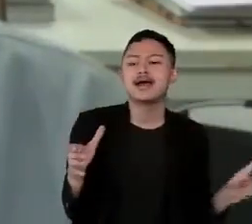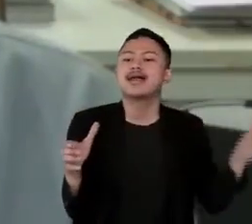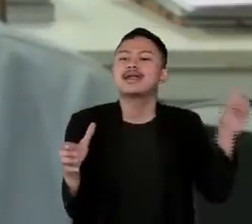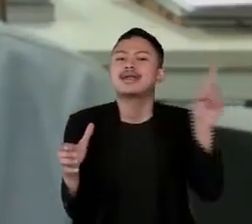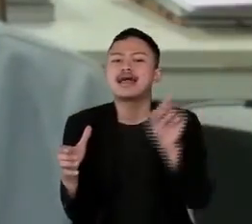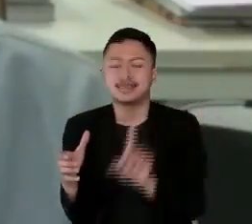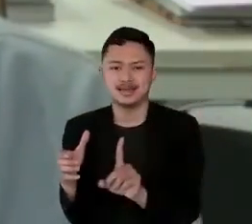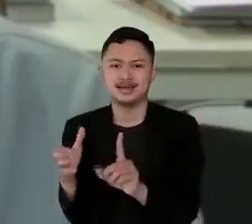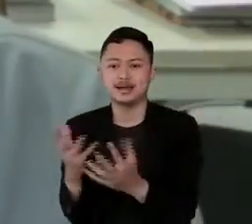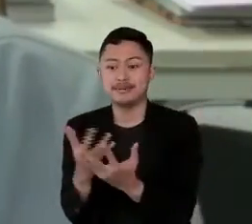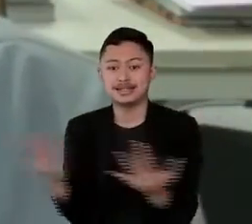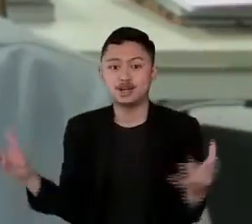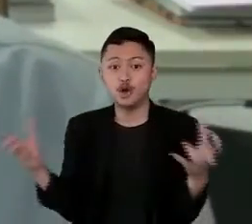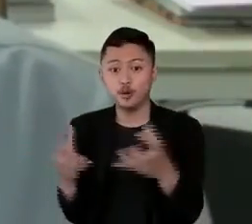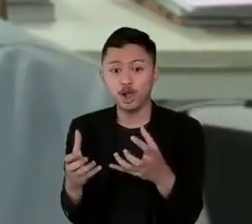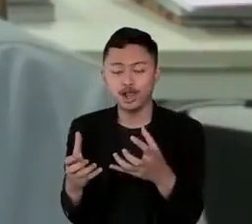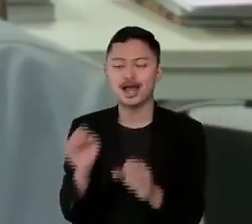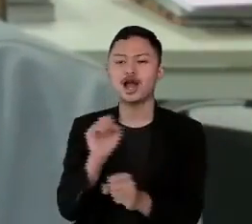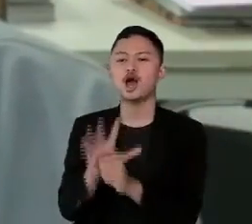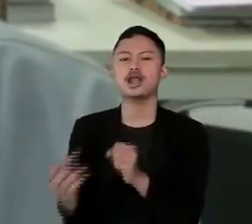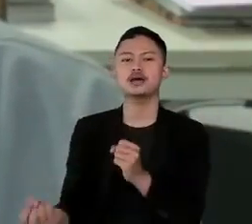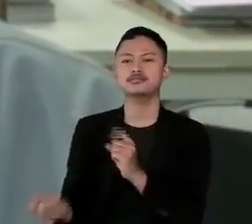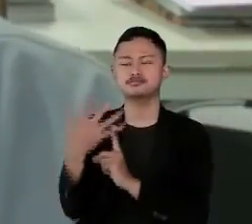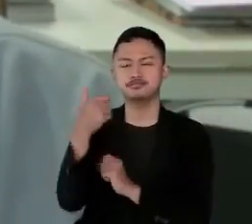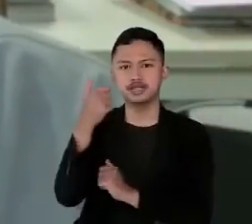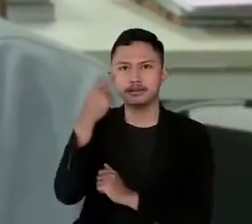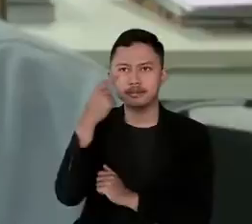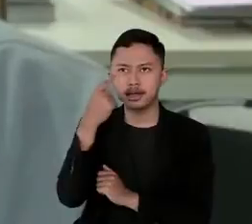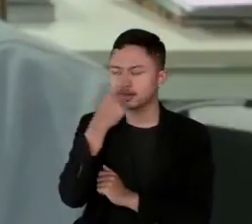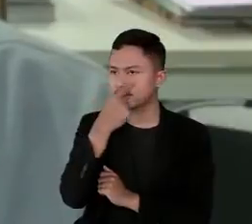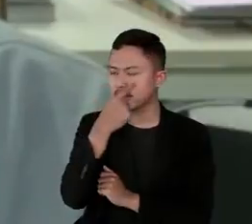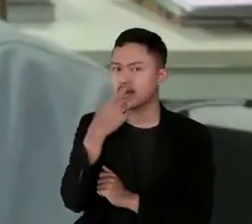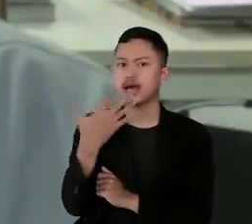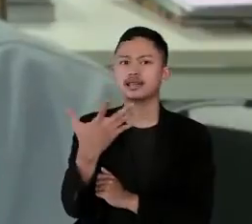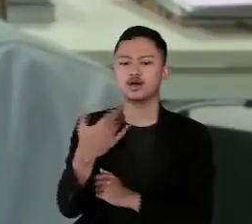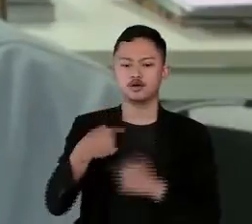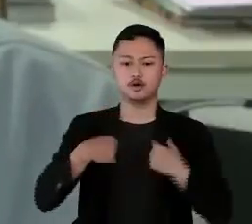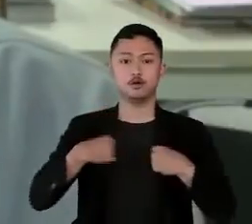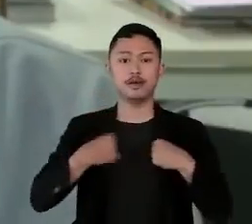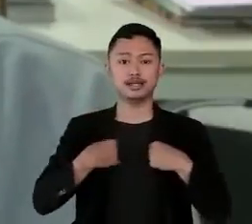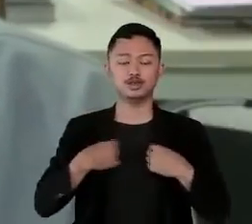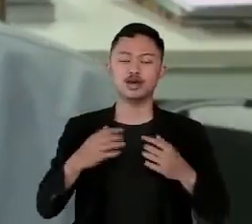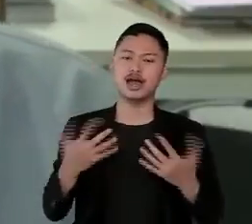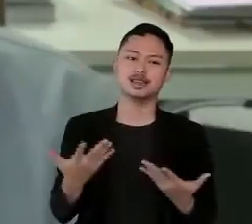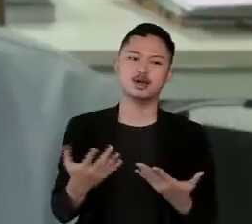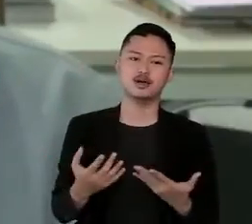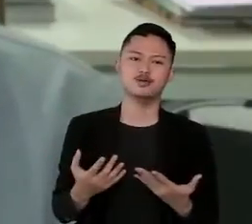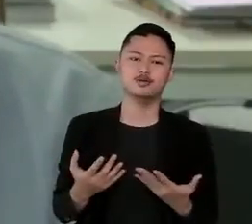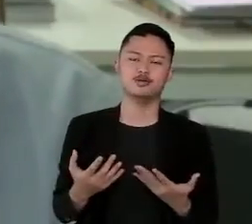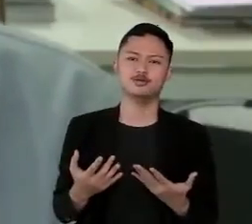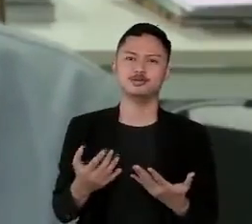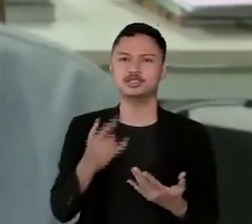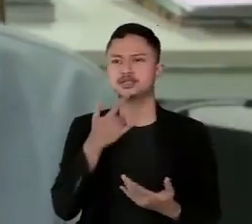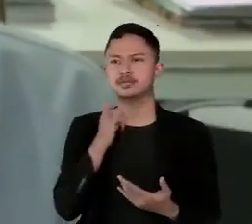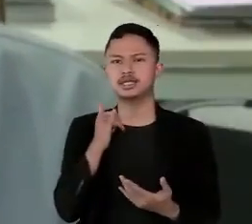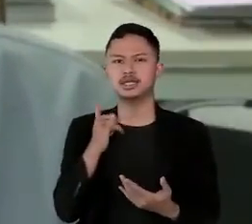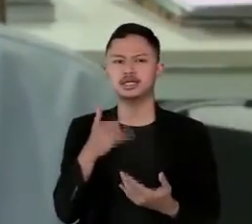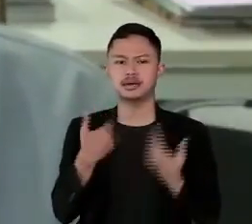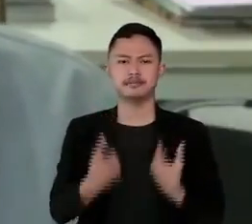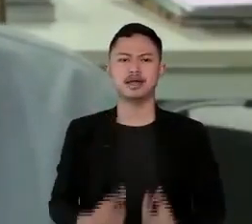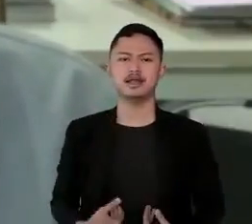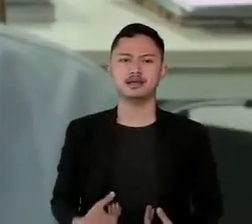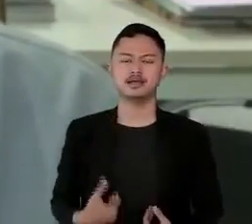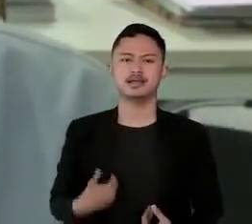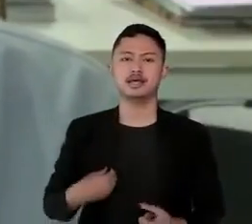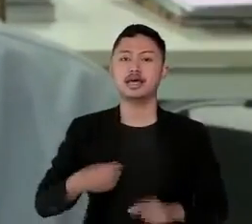bisa menular ke tubuh kita melalui mata bisa juga mencemari pakaian bisa mencoba hari apa badan